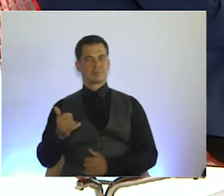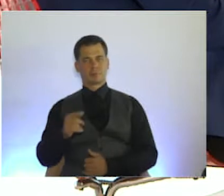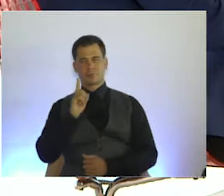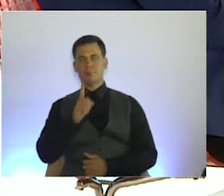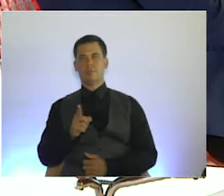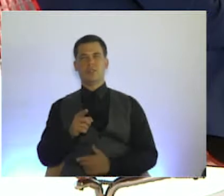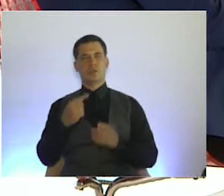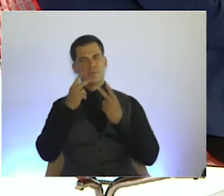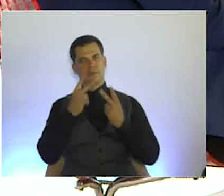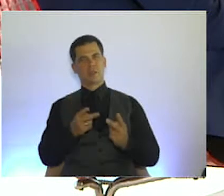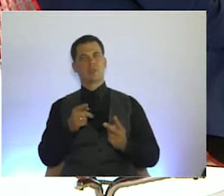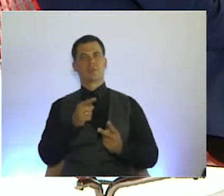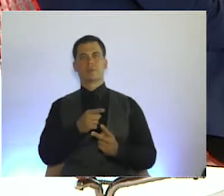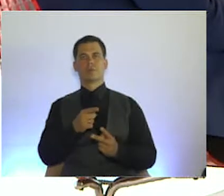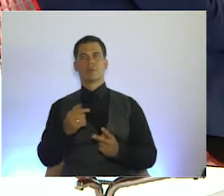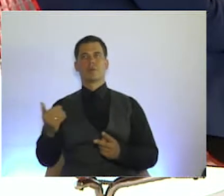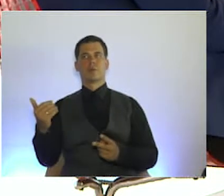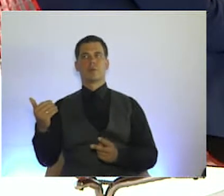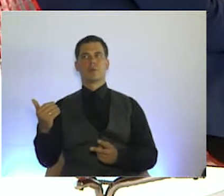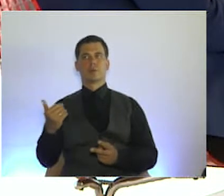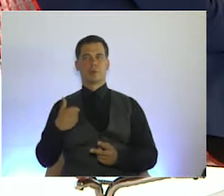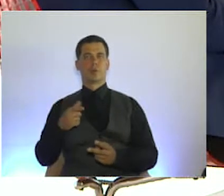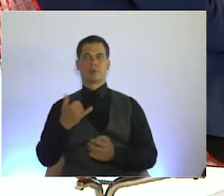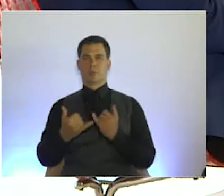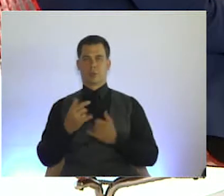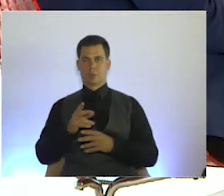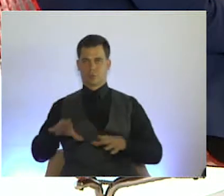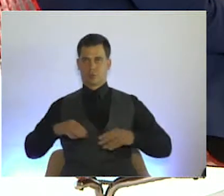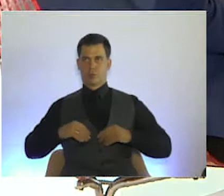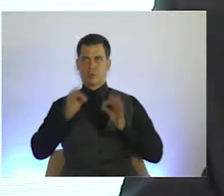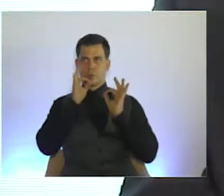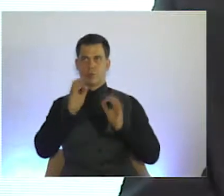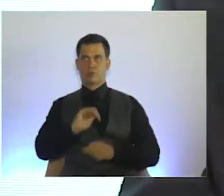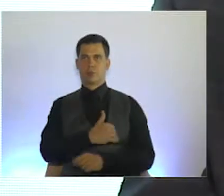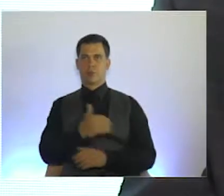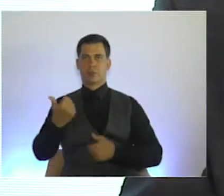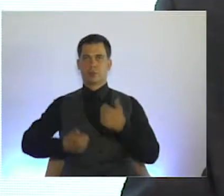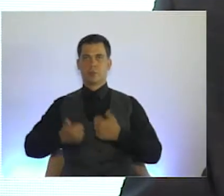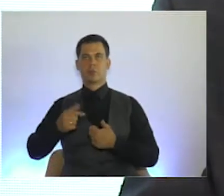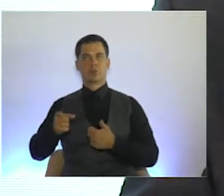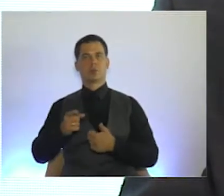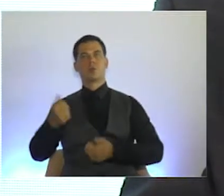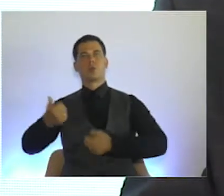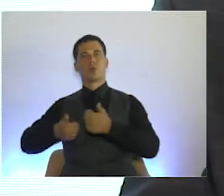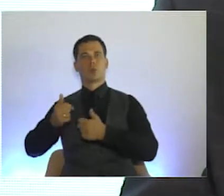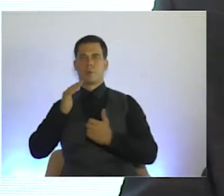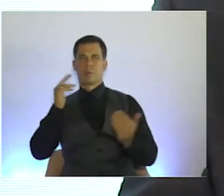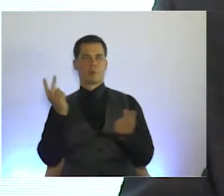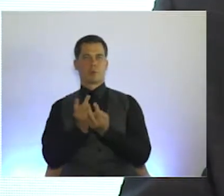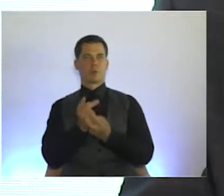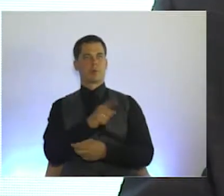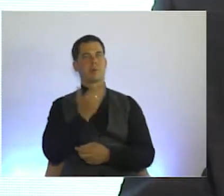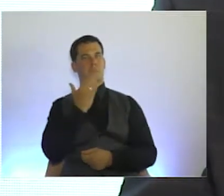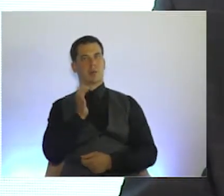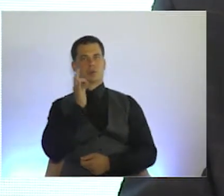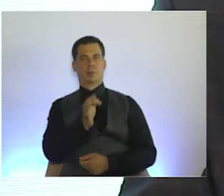że o przyjęcia do dobrych szkół zawodowych konkuruje się na równi z bardzo